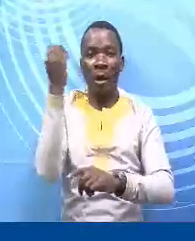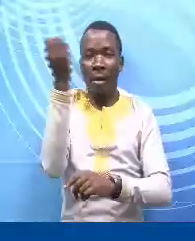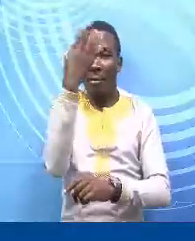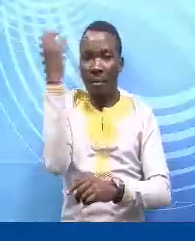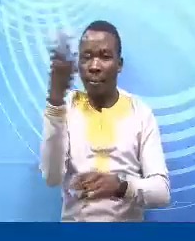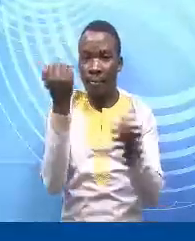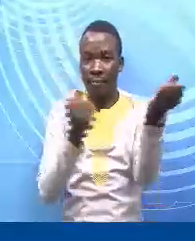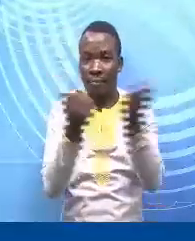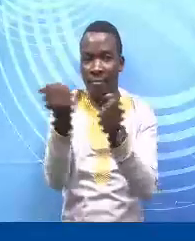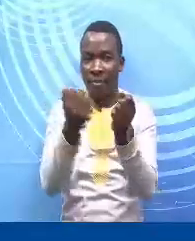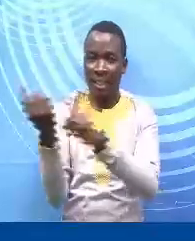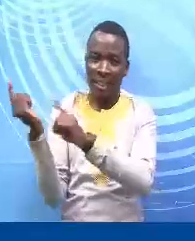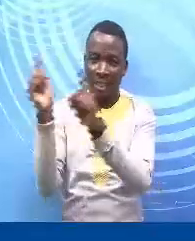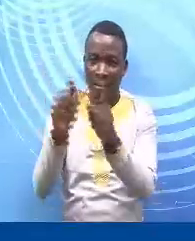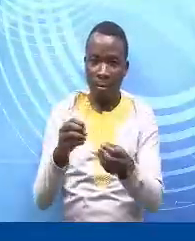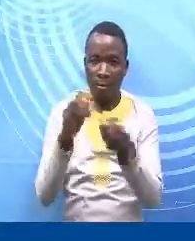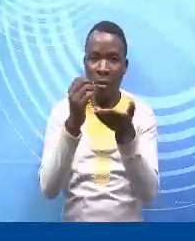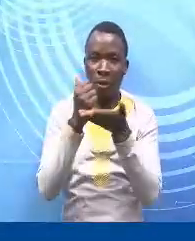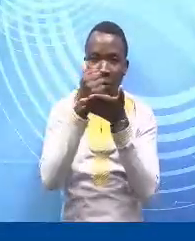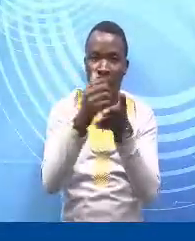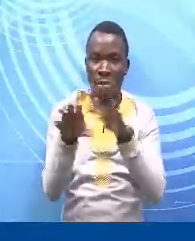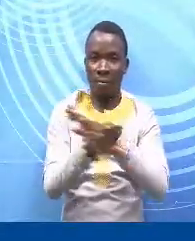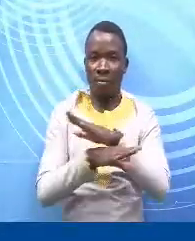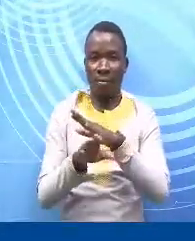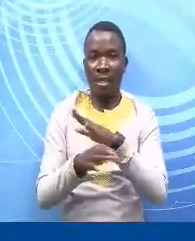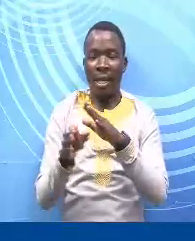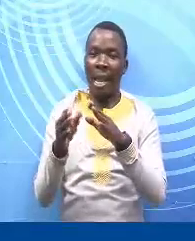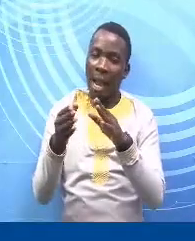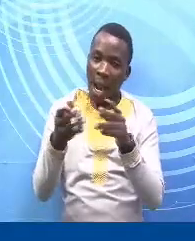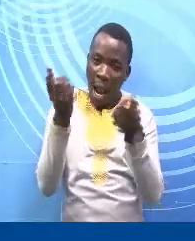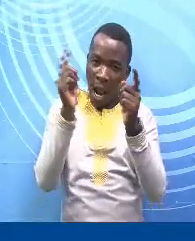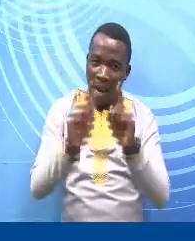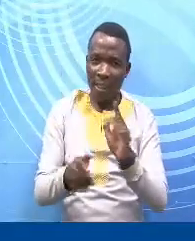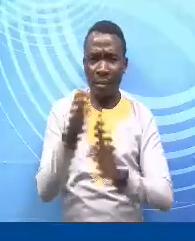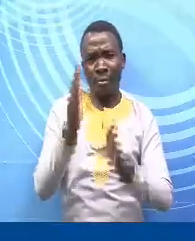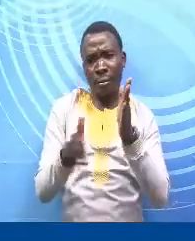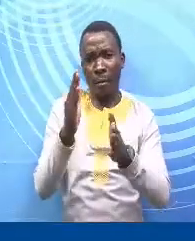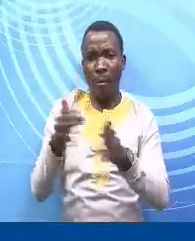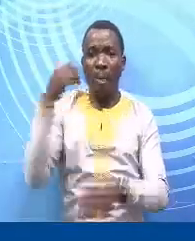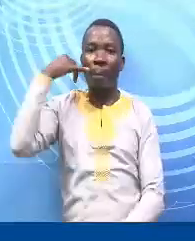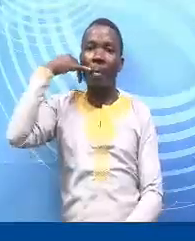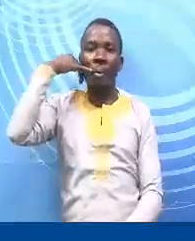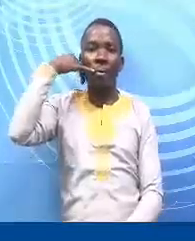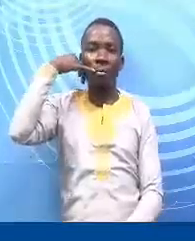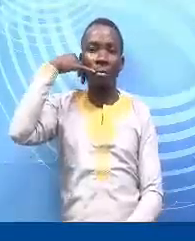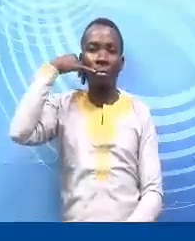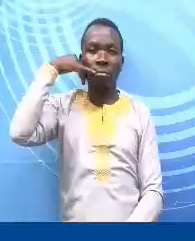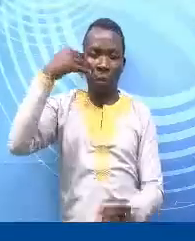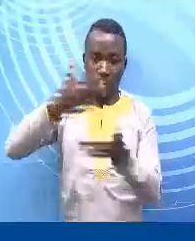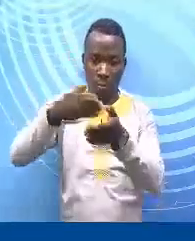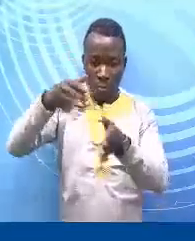gutabara ije kuba yamuha ubutabazi bw'ibanze. Gorerekaje aje yihuta ari kuri telefone ngezemo hari mu murongo